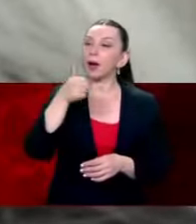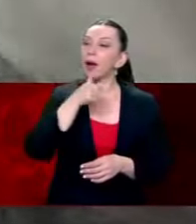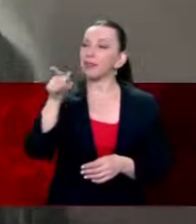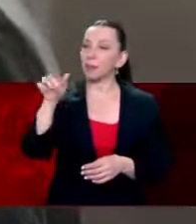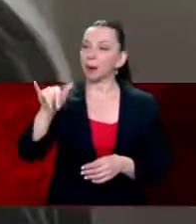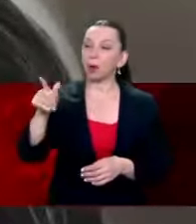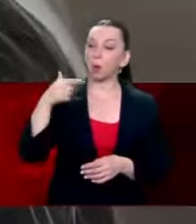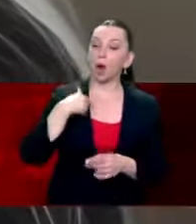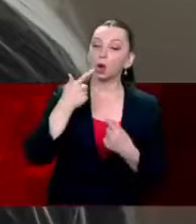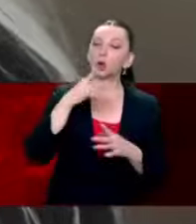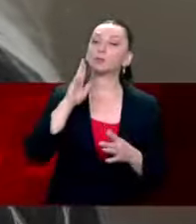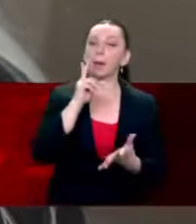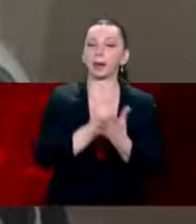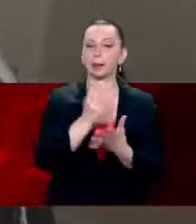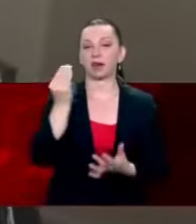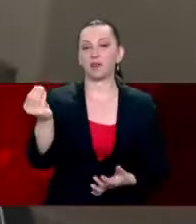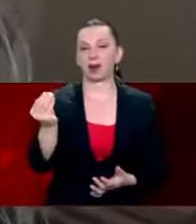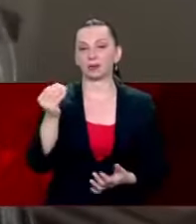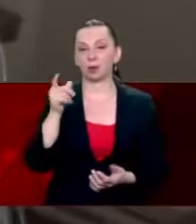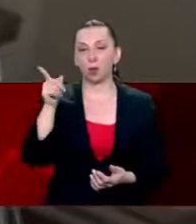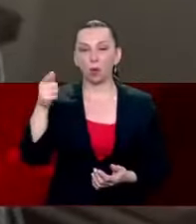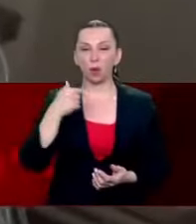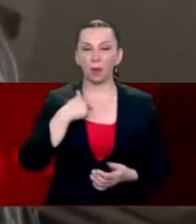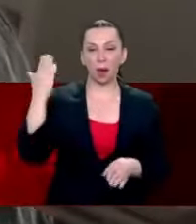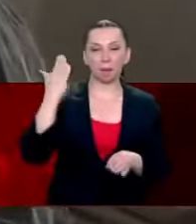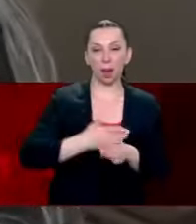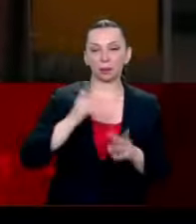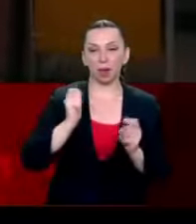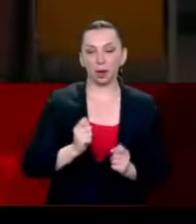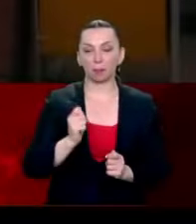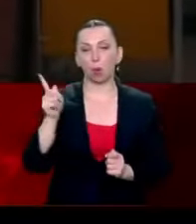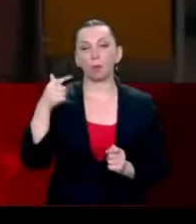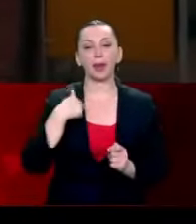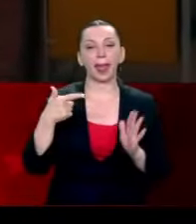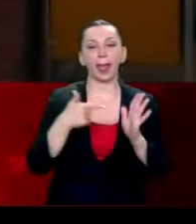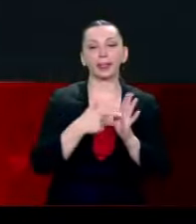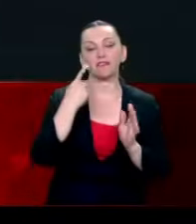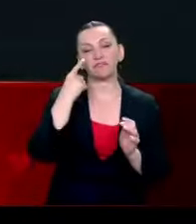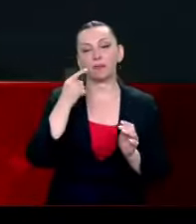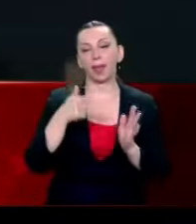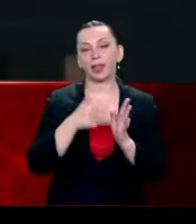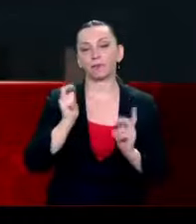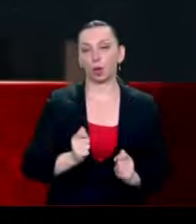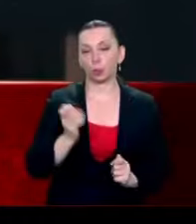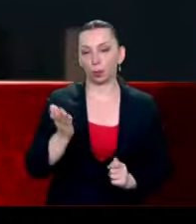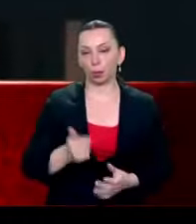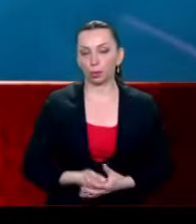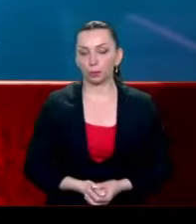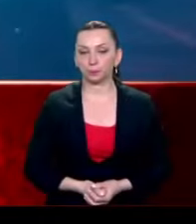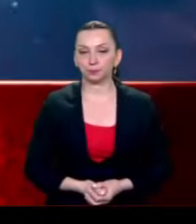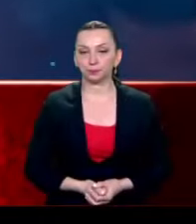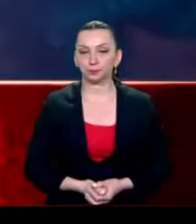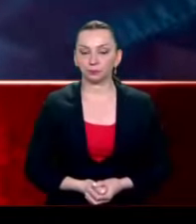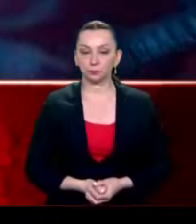Karaca. Bana karşı bir karalama kampanyası içinde. Açıkça hedef gösteriyor. Durdu zaman. Bak sen hiç canını